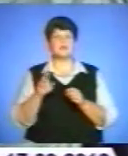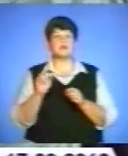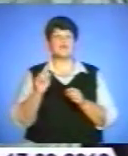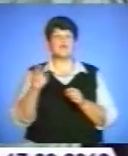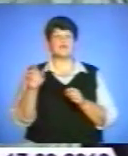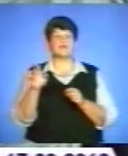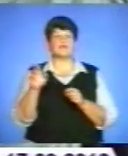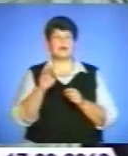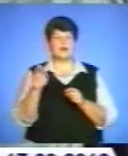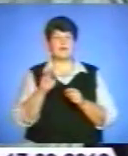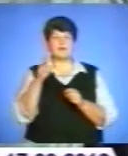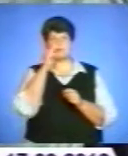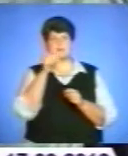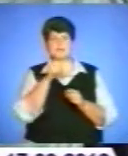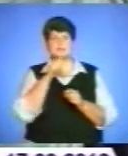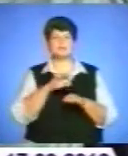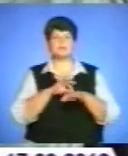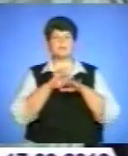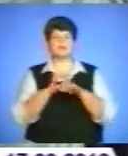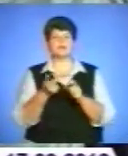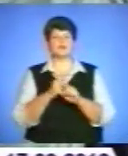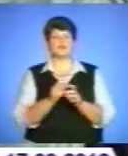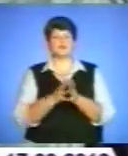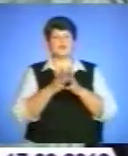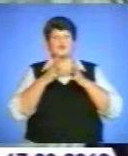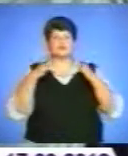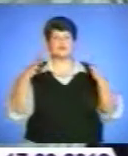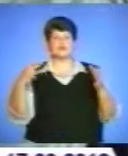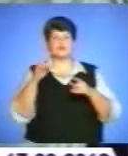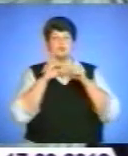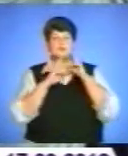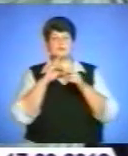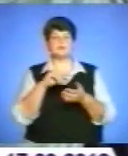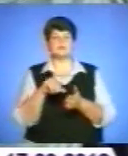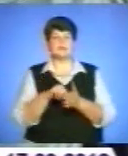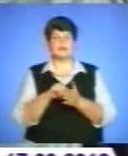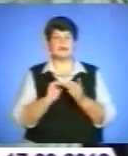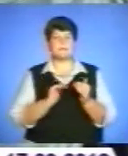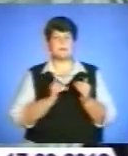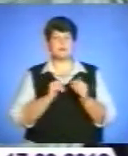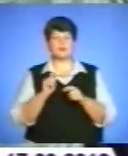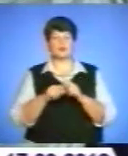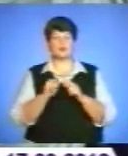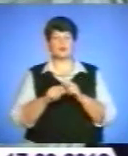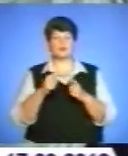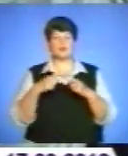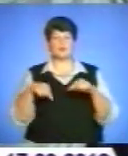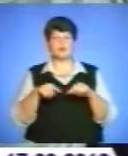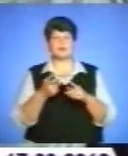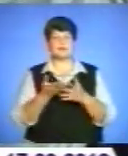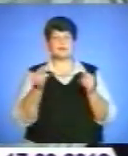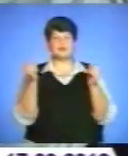місяці ми провели дуже розширену нараду із представниками бізнесу і контролюючих органів, де було